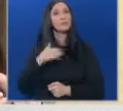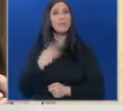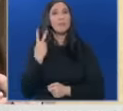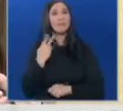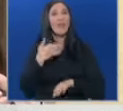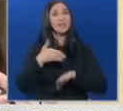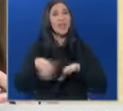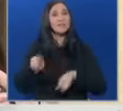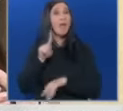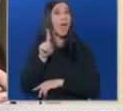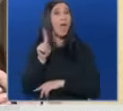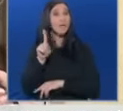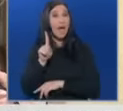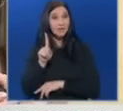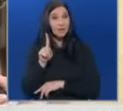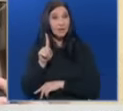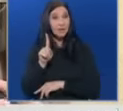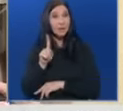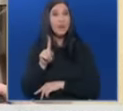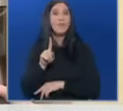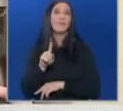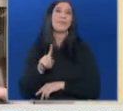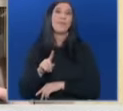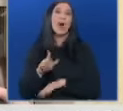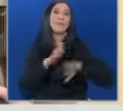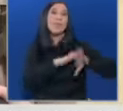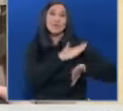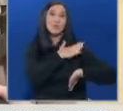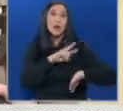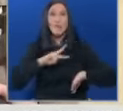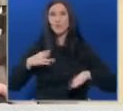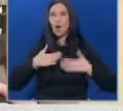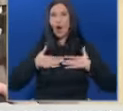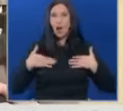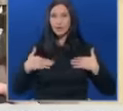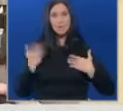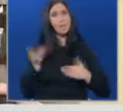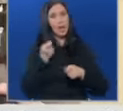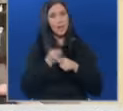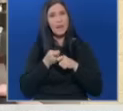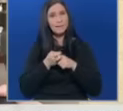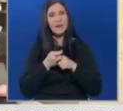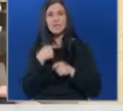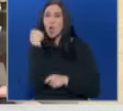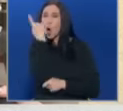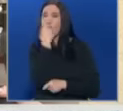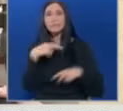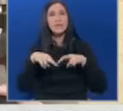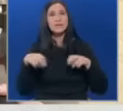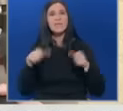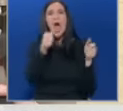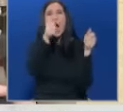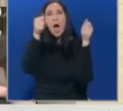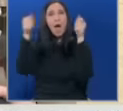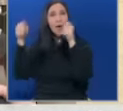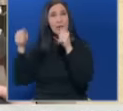травми. Едната на дясно рамо, другата на гърдите. И му бяха направени образни изследвания, рентгенографии